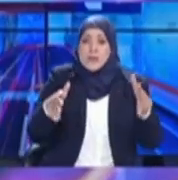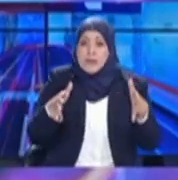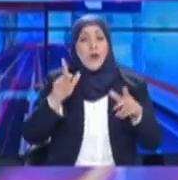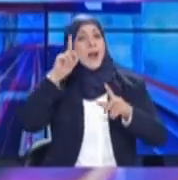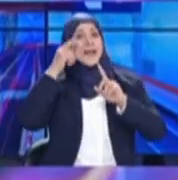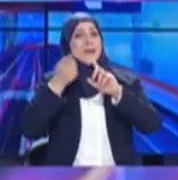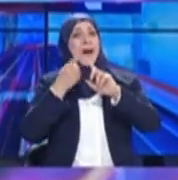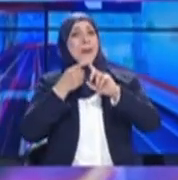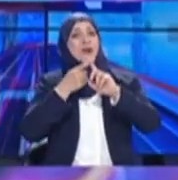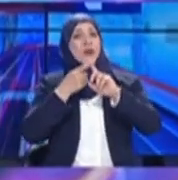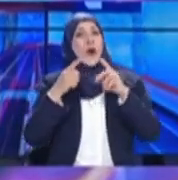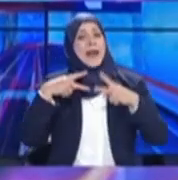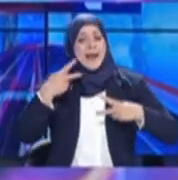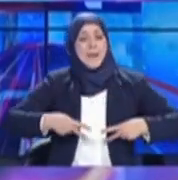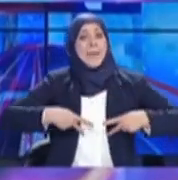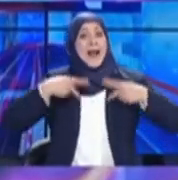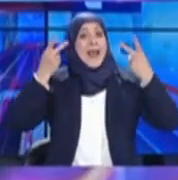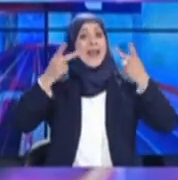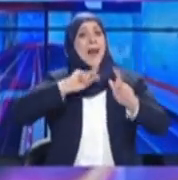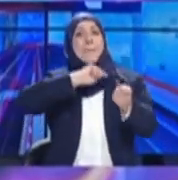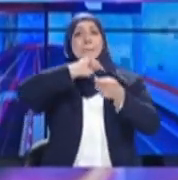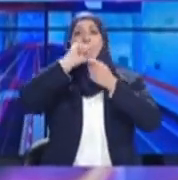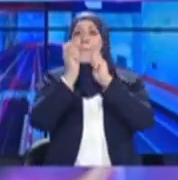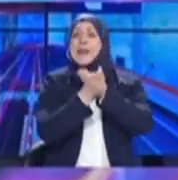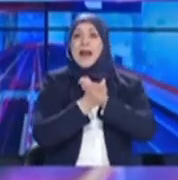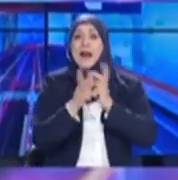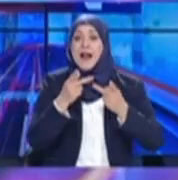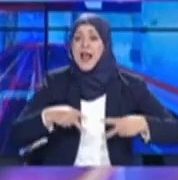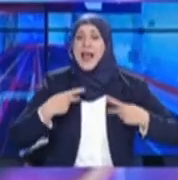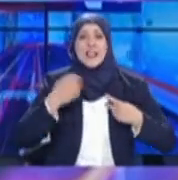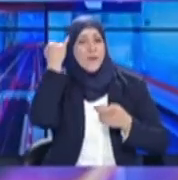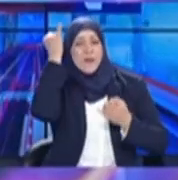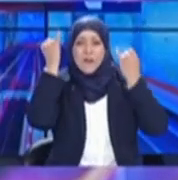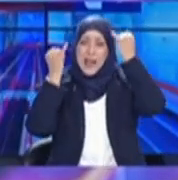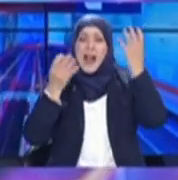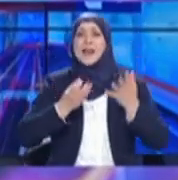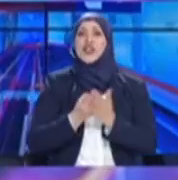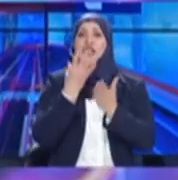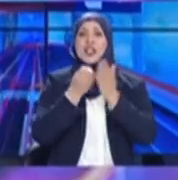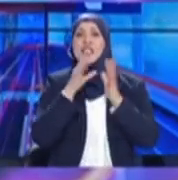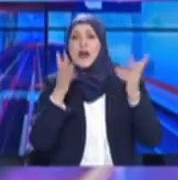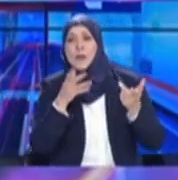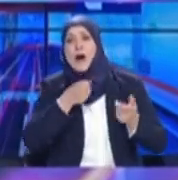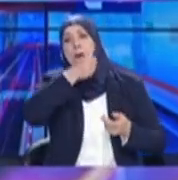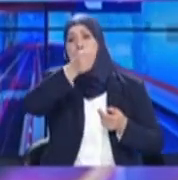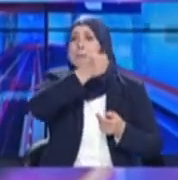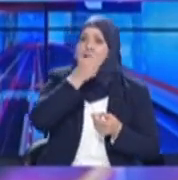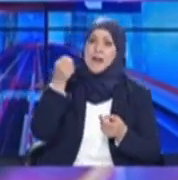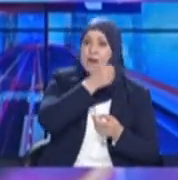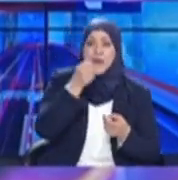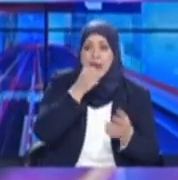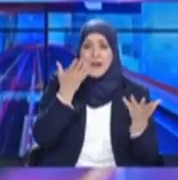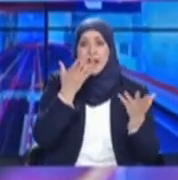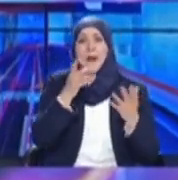ونجم يكون الفنان هو له الدور المسائل ال هذه ال كل ساعه هل هناك مبادرات الانت